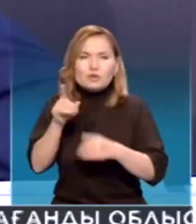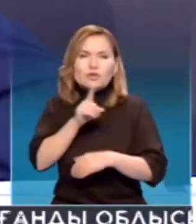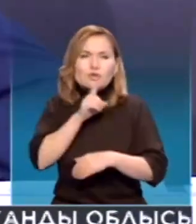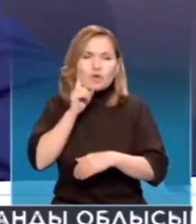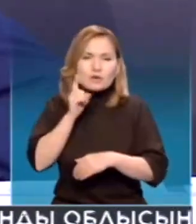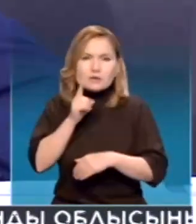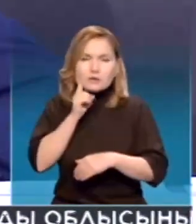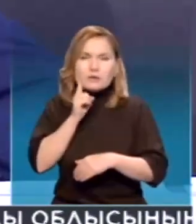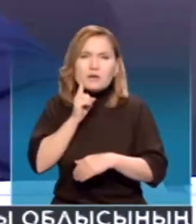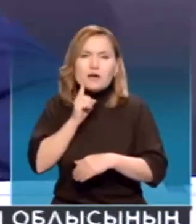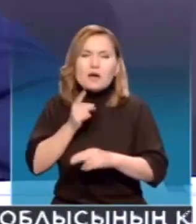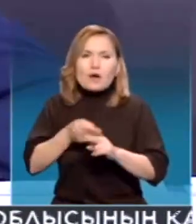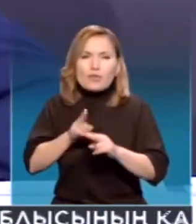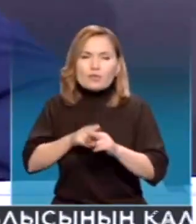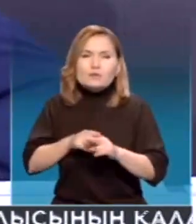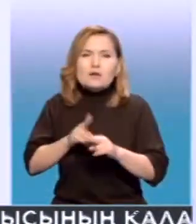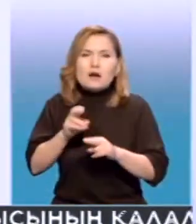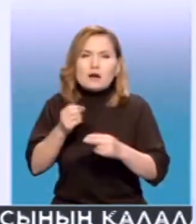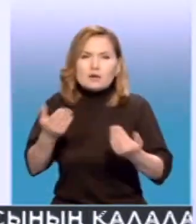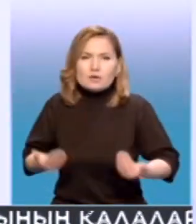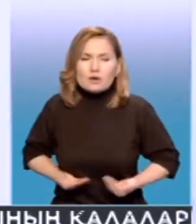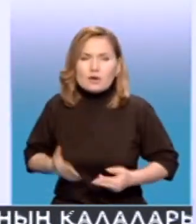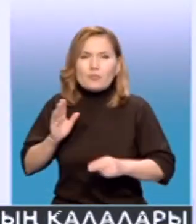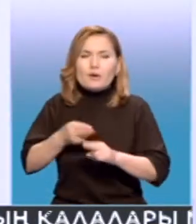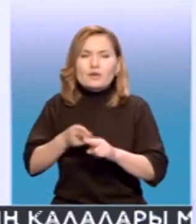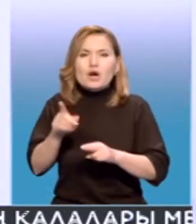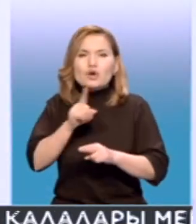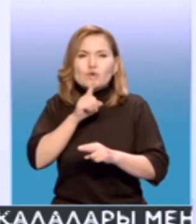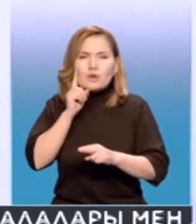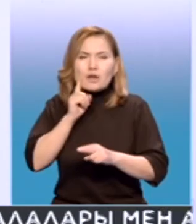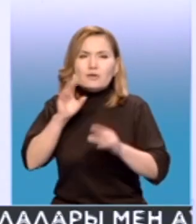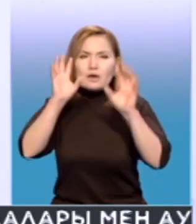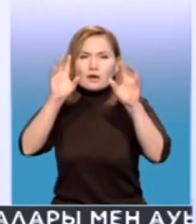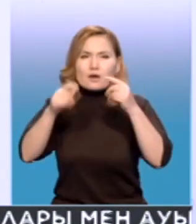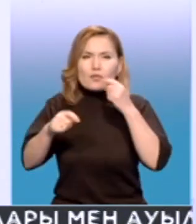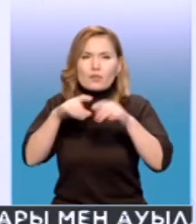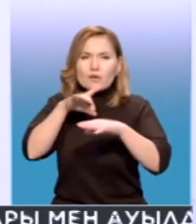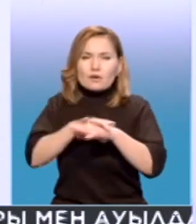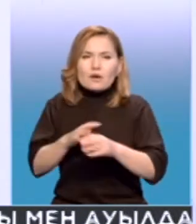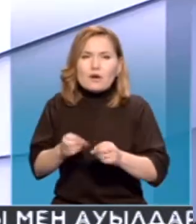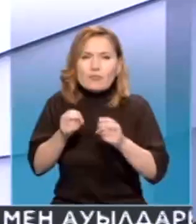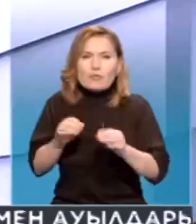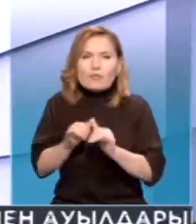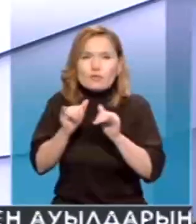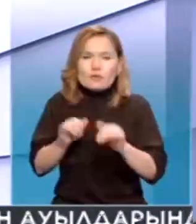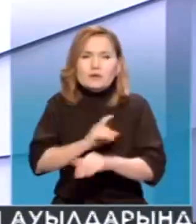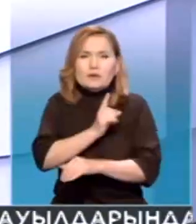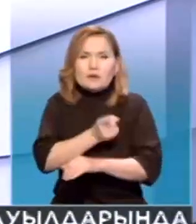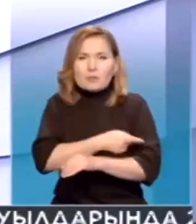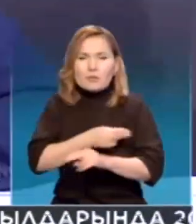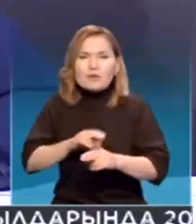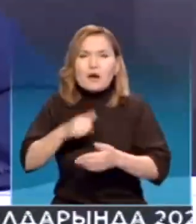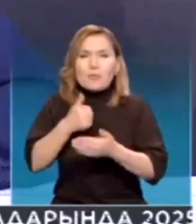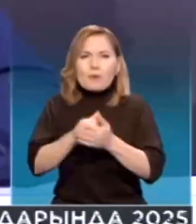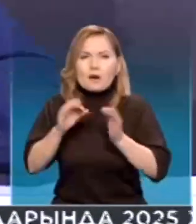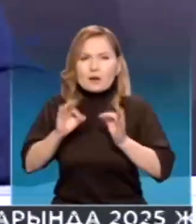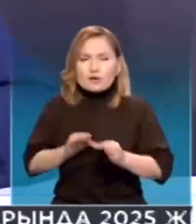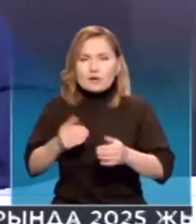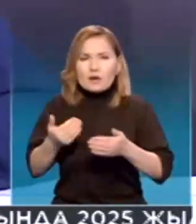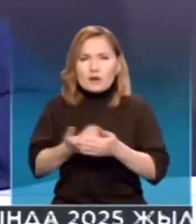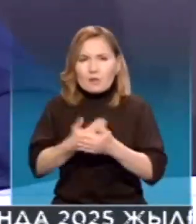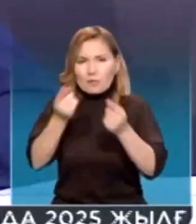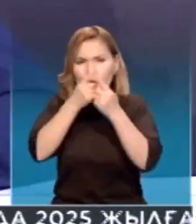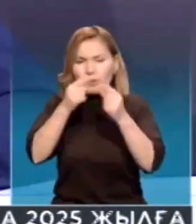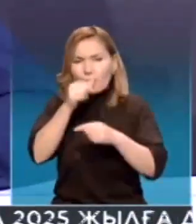көрер. Вице-министр Данияр Рамазанұлы ниет жастар арасында заң бұзушылық көбейіп бара жатқанын да айтқан. Ал бас прокуратураның